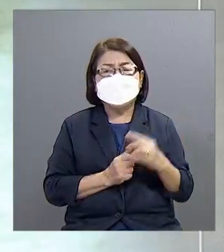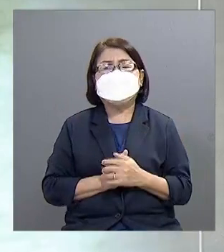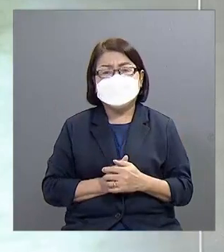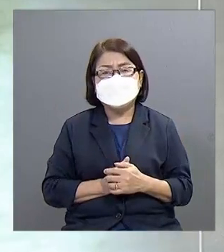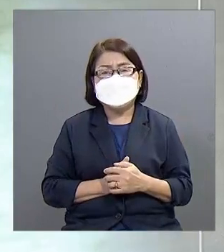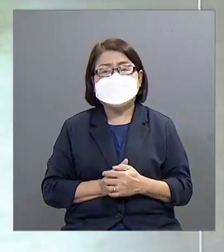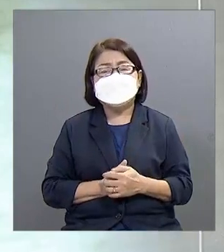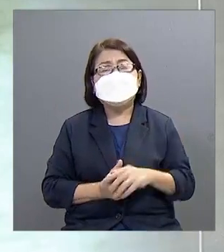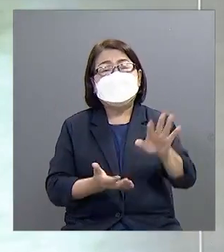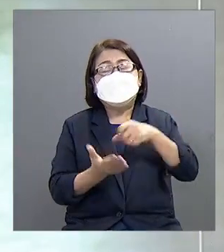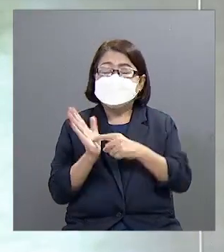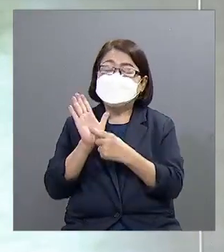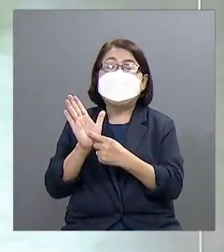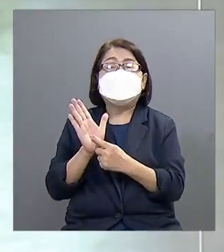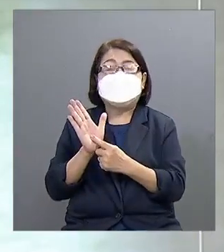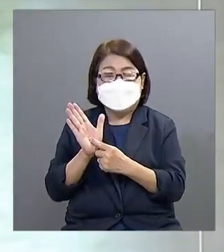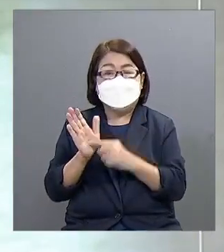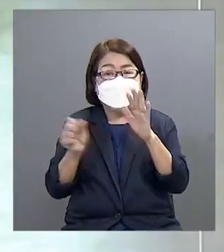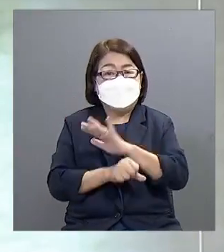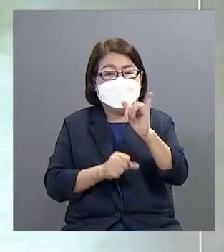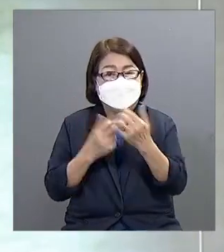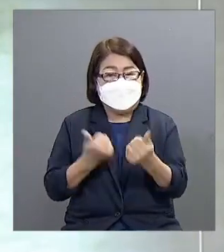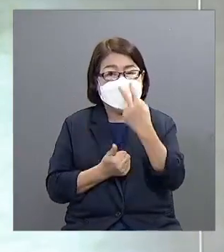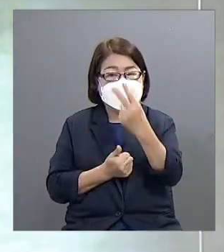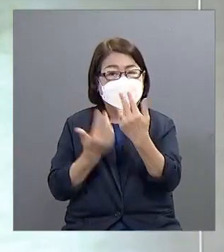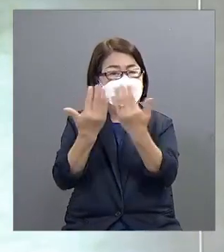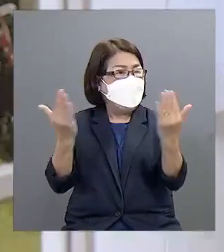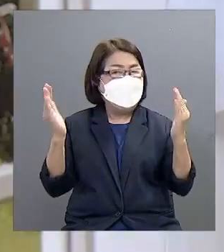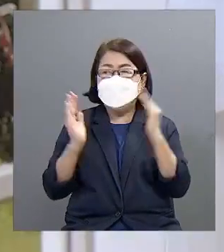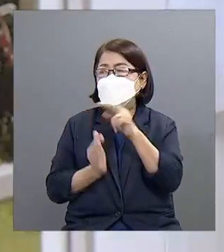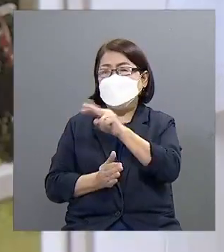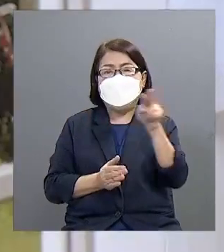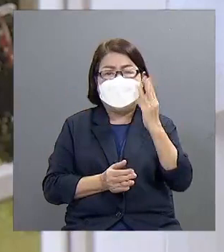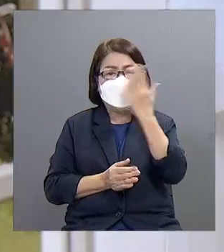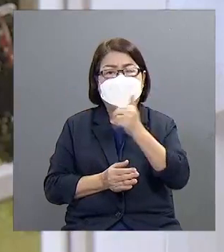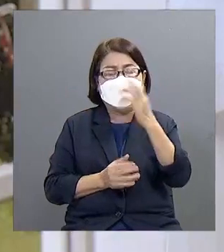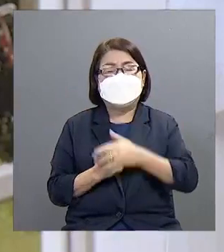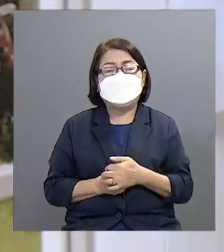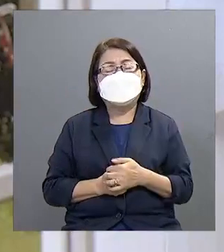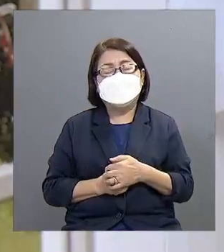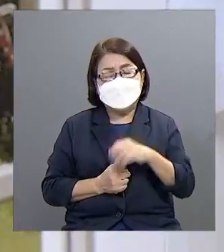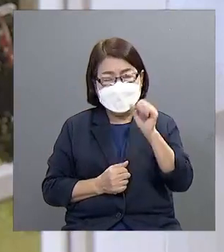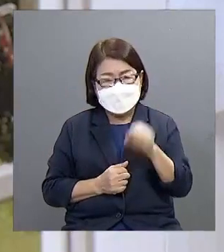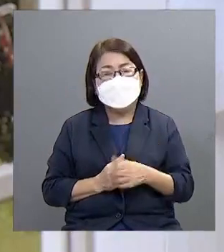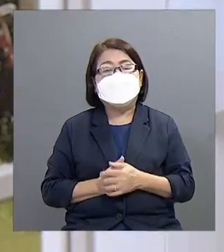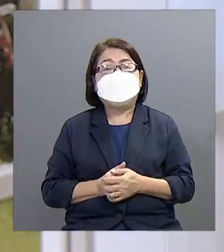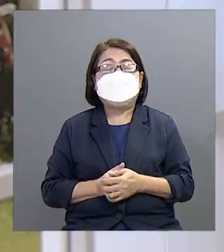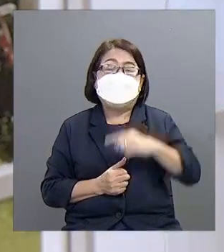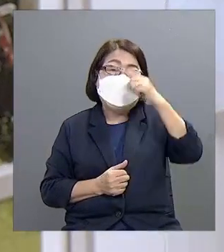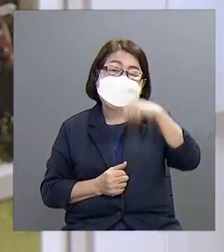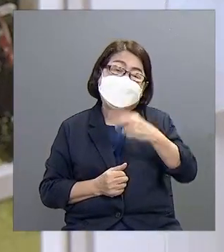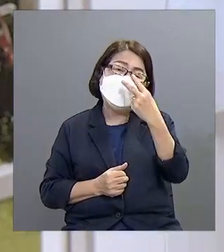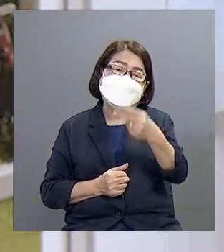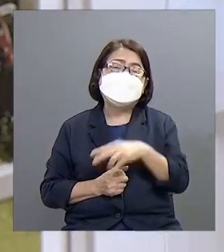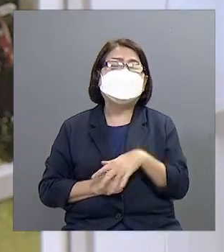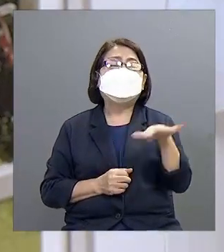ต ่ เม ื่ อสักครู่นี้ที่ดูโอ้โหผลงานเยอะมากสวยทุกชิ้นเลยค่ะ คือต้องบอกว่าคนไทยเนี่ยอาจจะรู้สึกว่าเอ๊ะก็ธรรมดาใช่ไหม